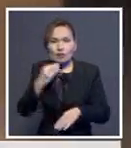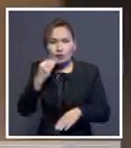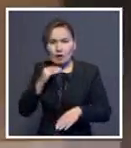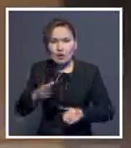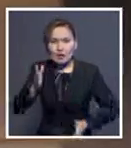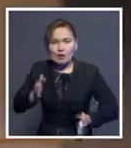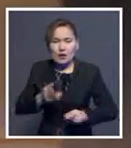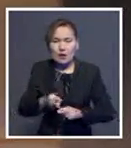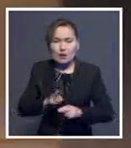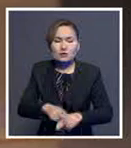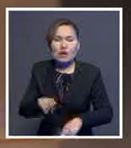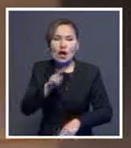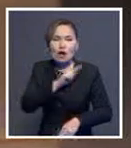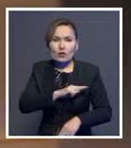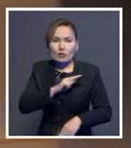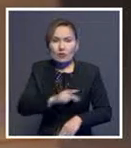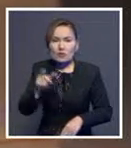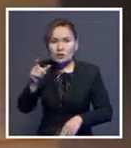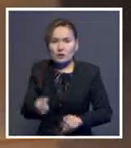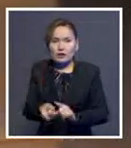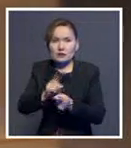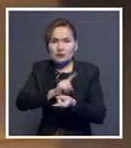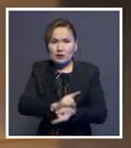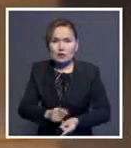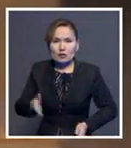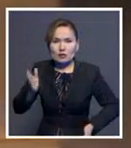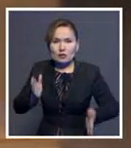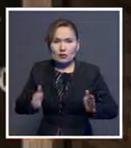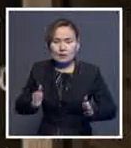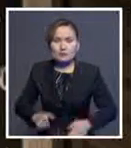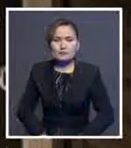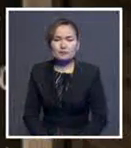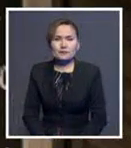Келешекте жұмысшылар тапшылығы мәселесін шешуге көмектеседі деген үміт бар.